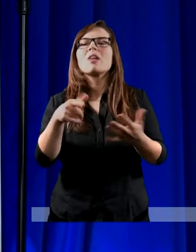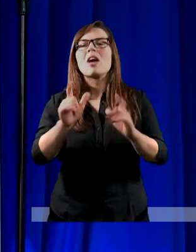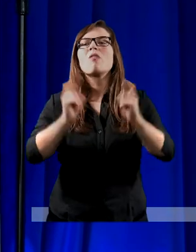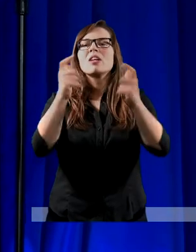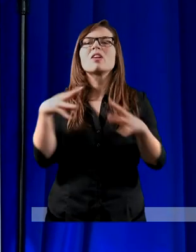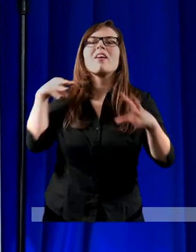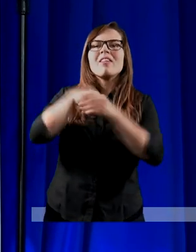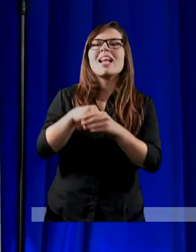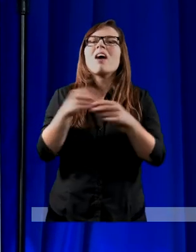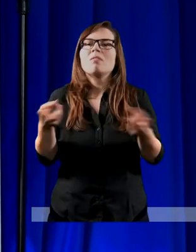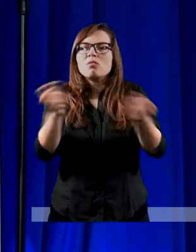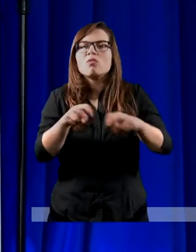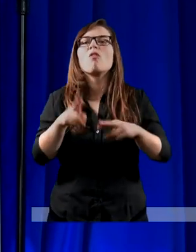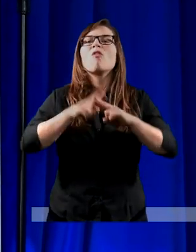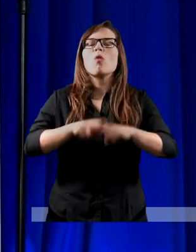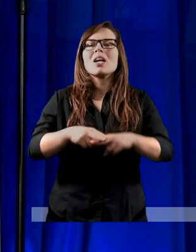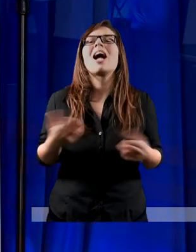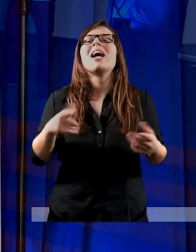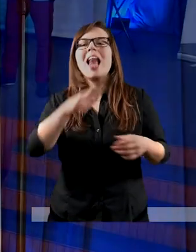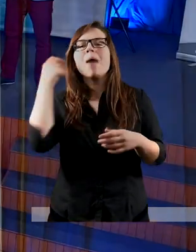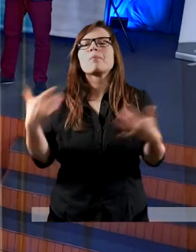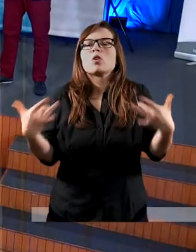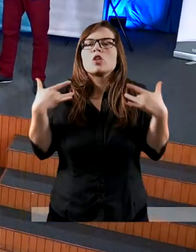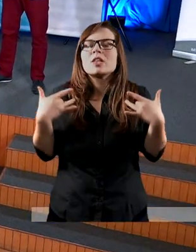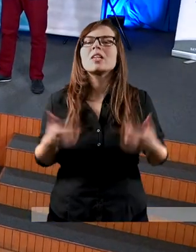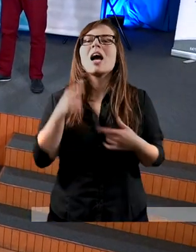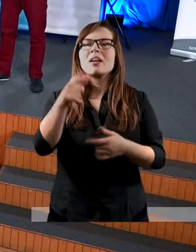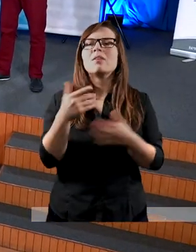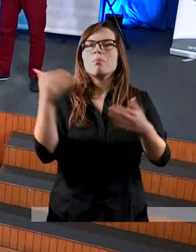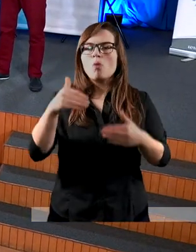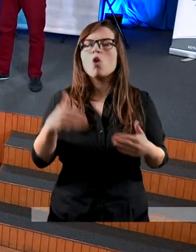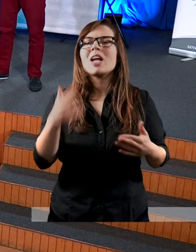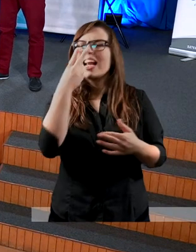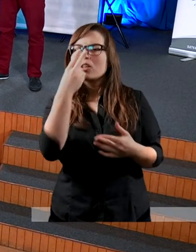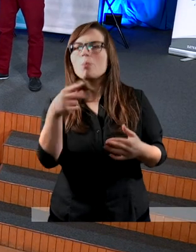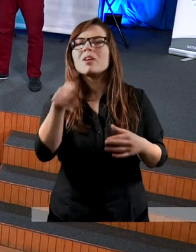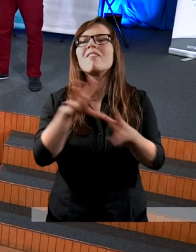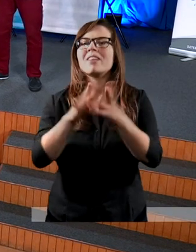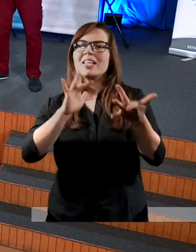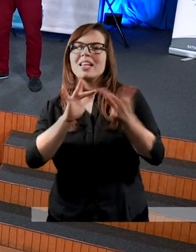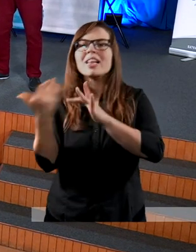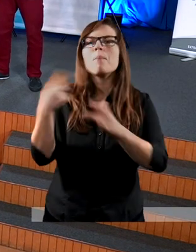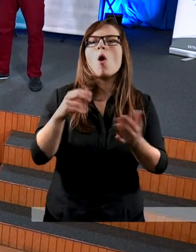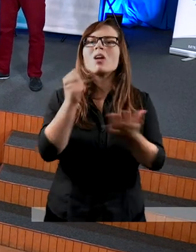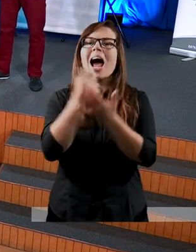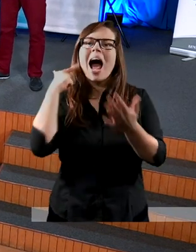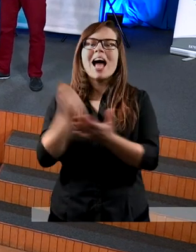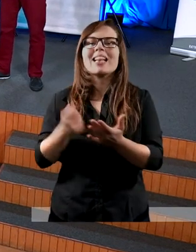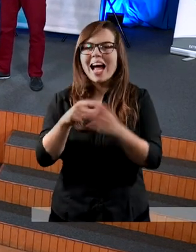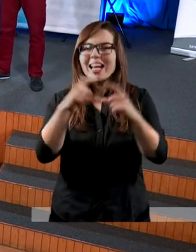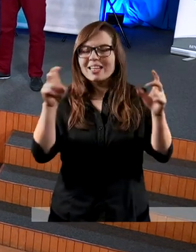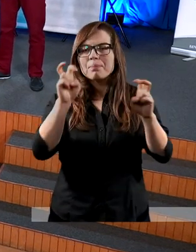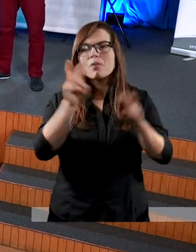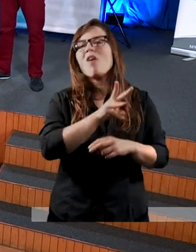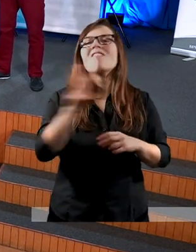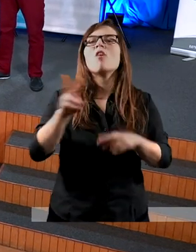tego wydarzenia, założyłem Fundację Lepszego Życia. Można zobaczyć ją w internecie pod adresem